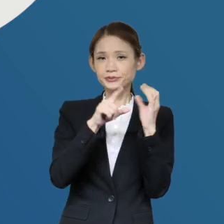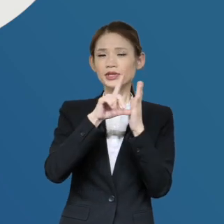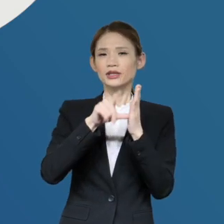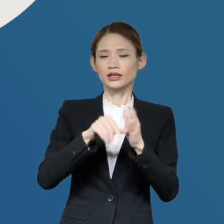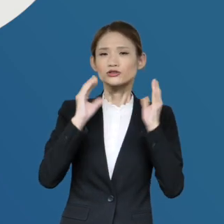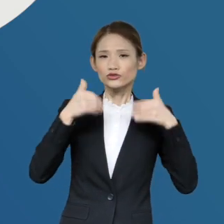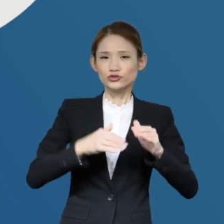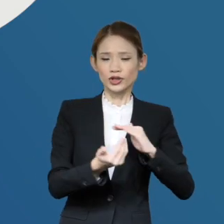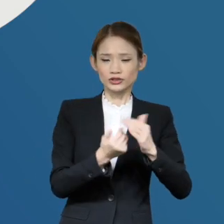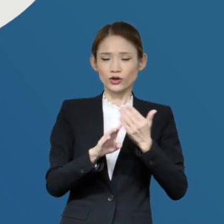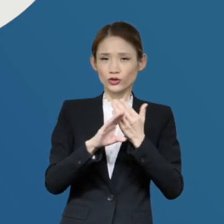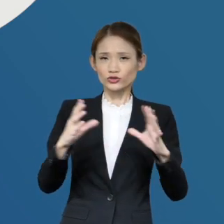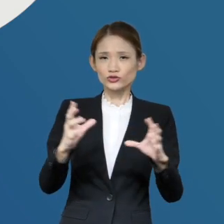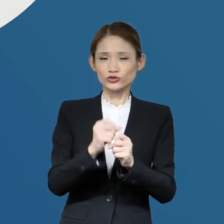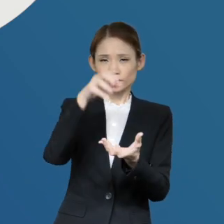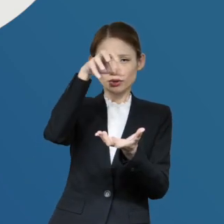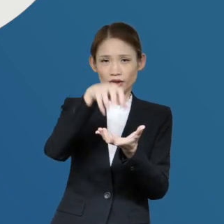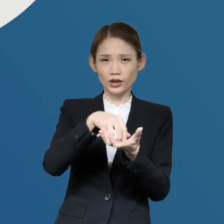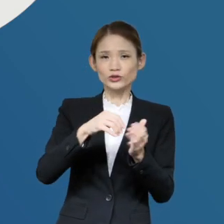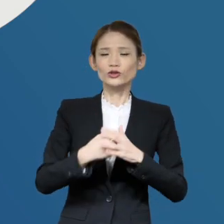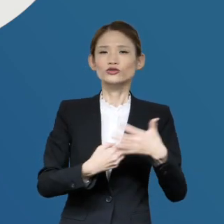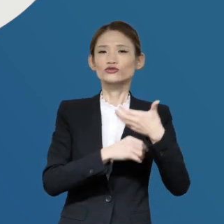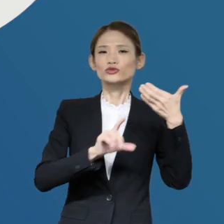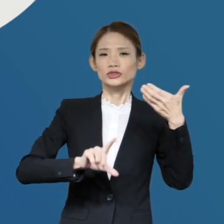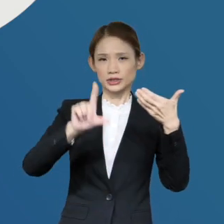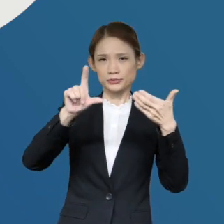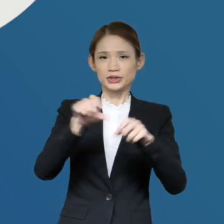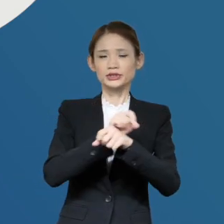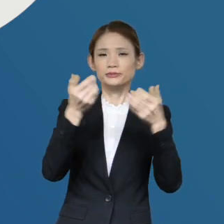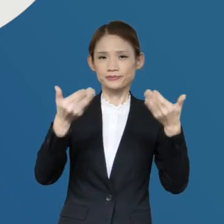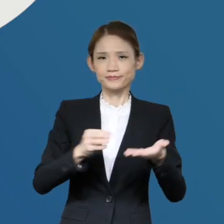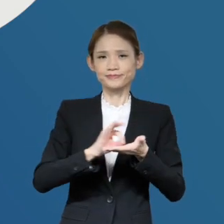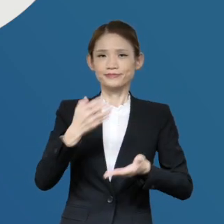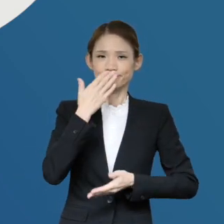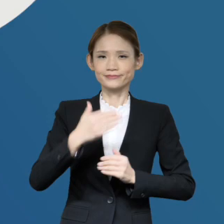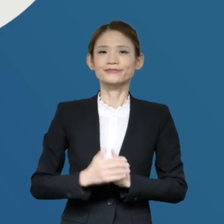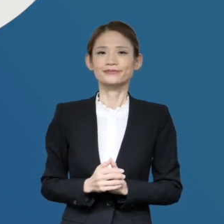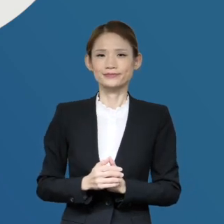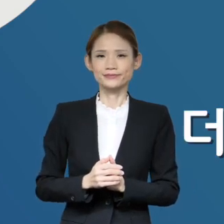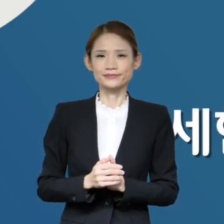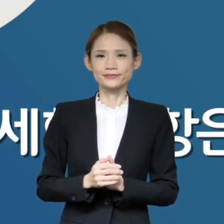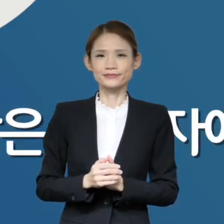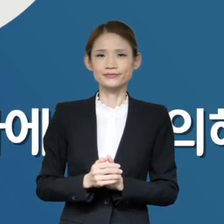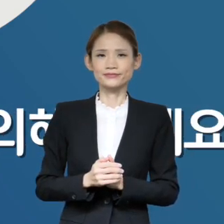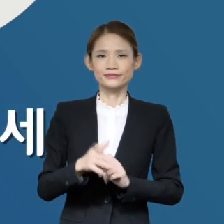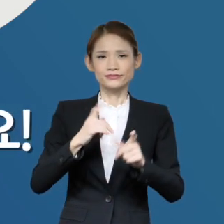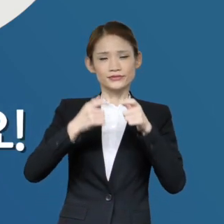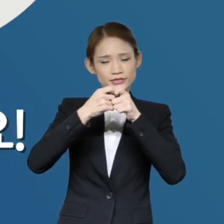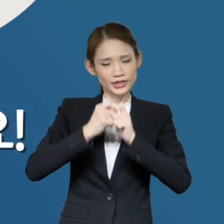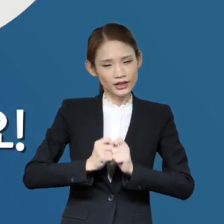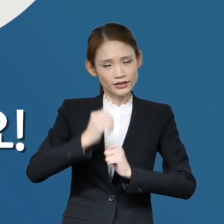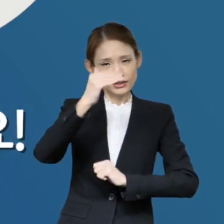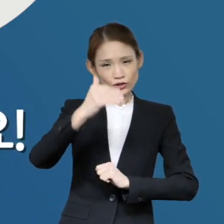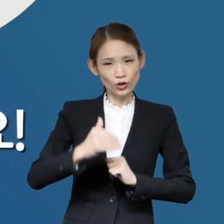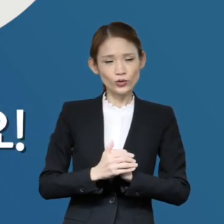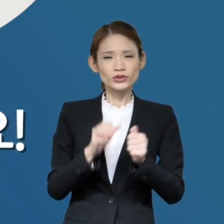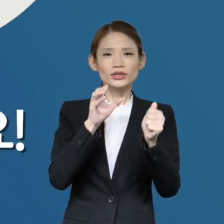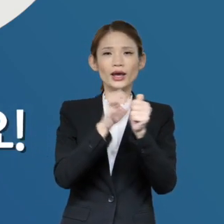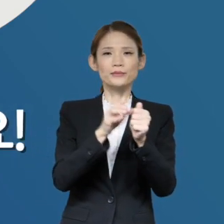때는 출산 전후에 총 90일간의 특별 휴가를 사용할 수 있습니다. 더 자세한